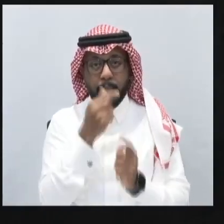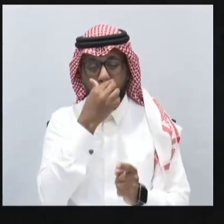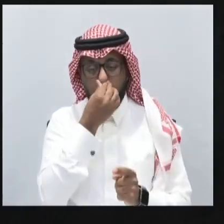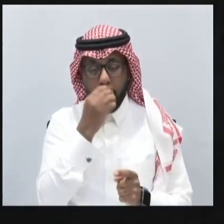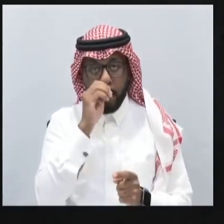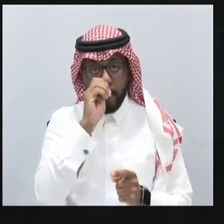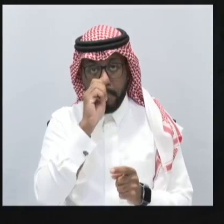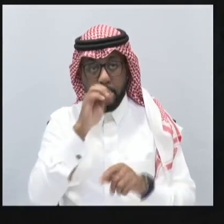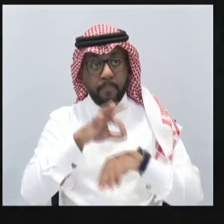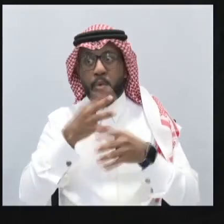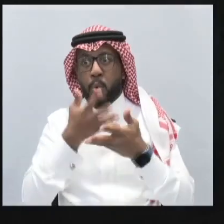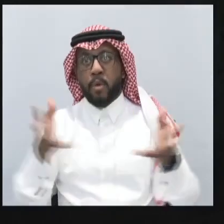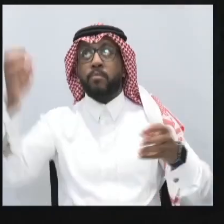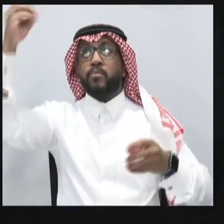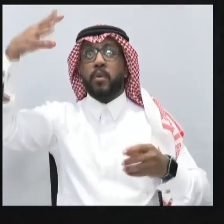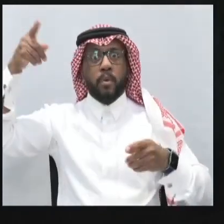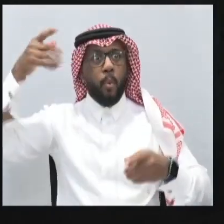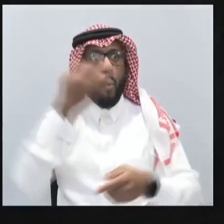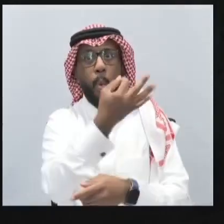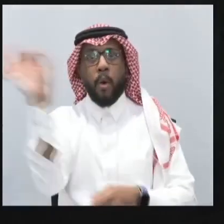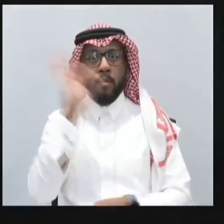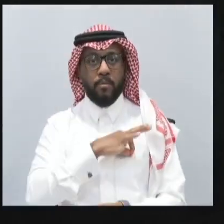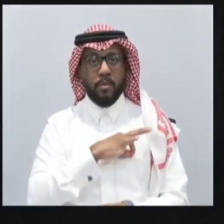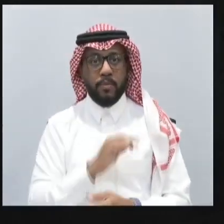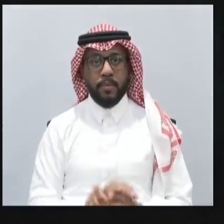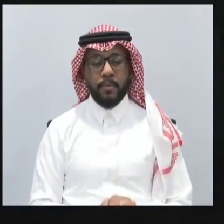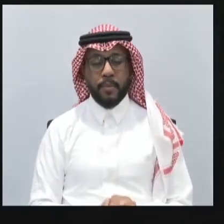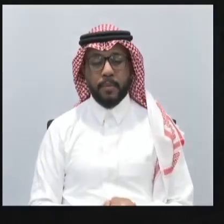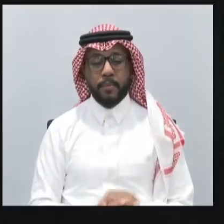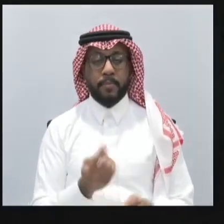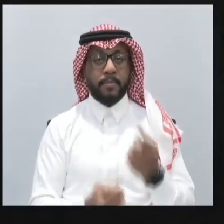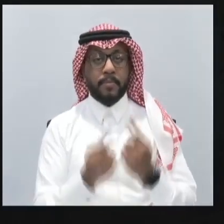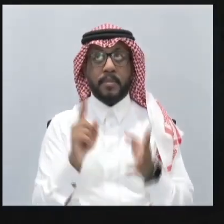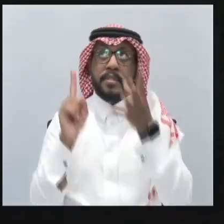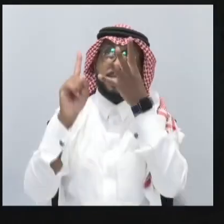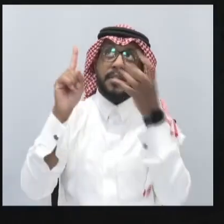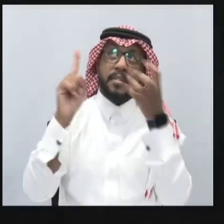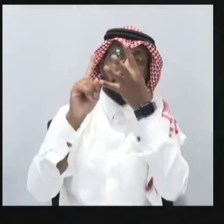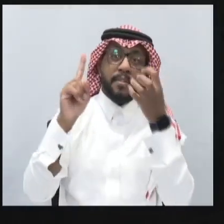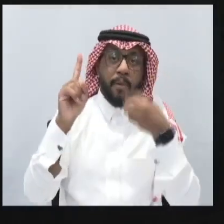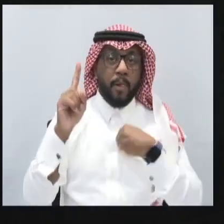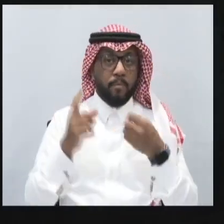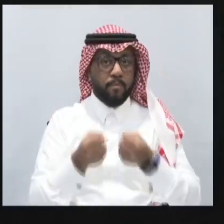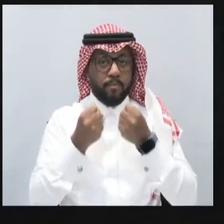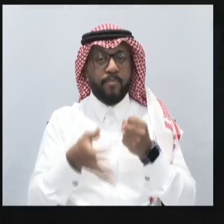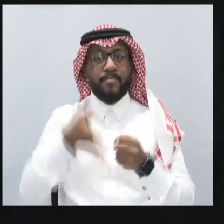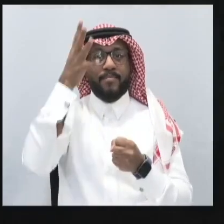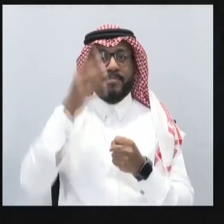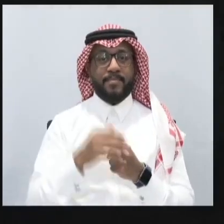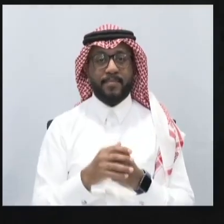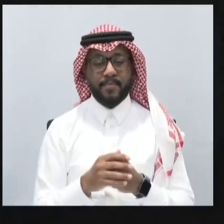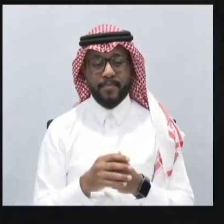كثيره للناس للحيوانات للنباتات جزء من النباتات ياخذ طاقته من الشمس طيب